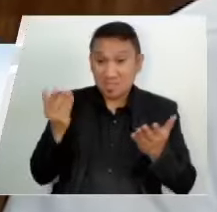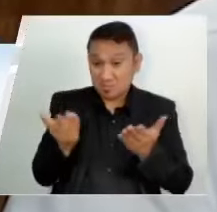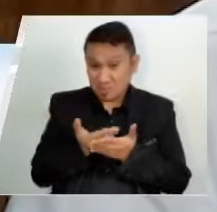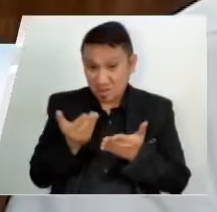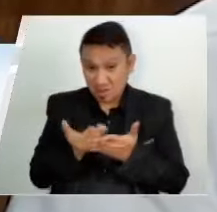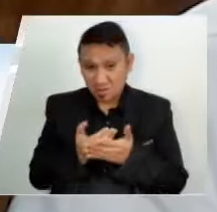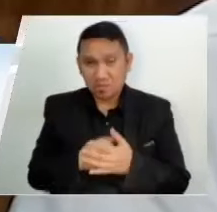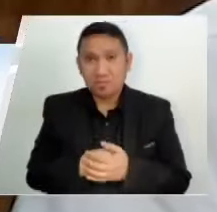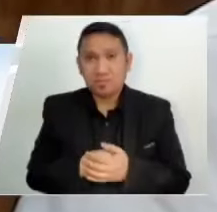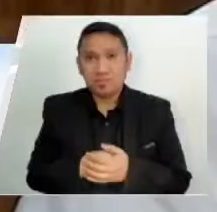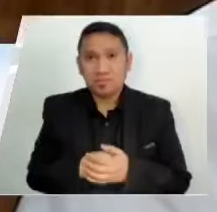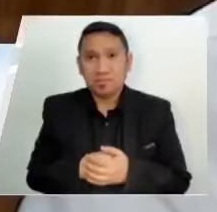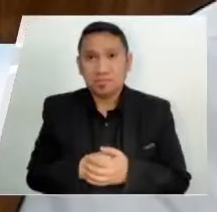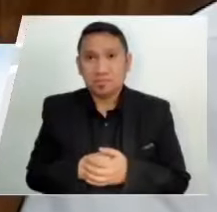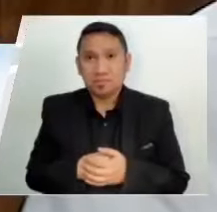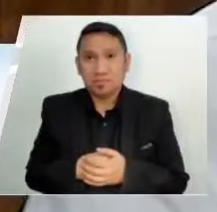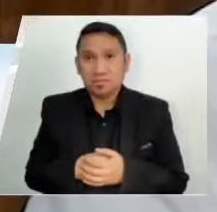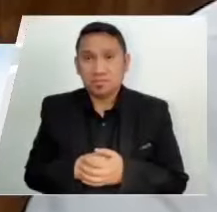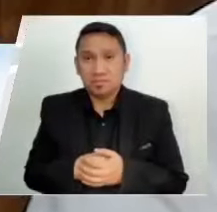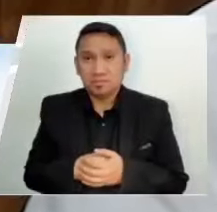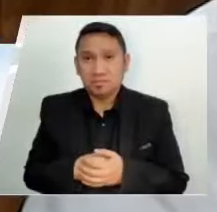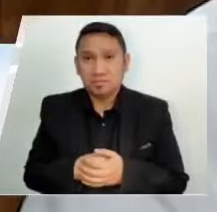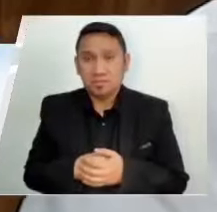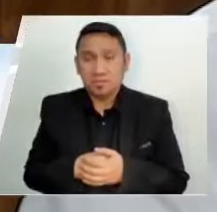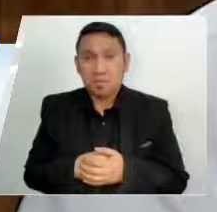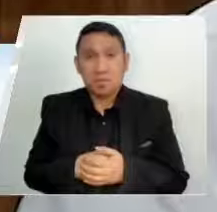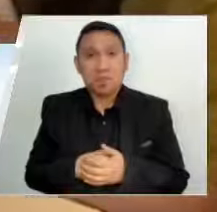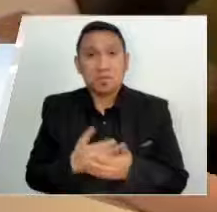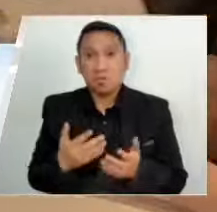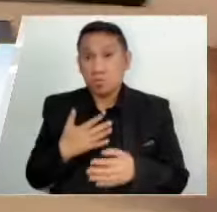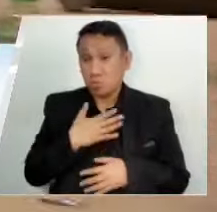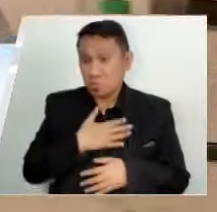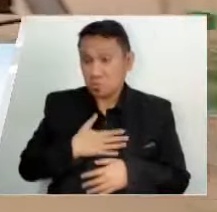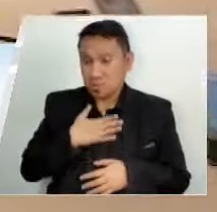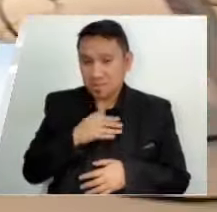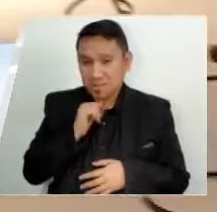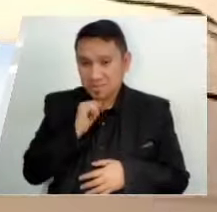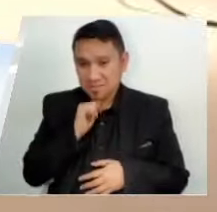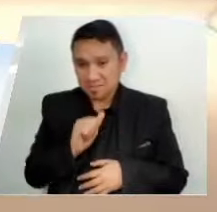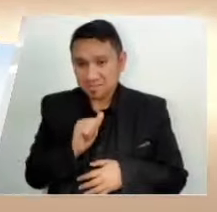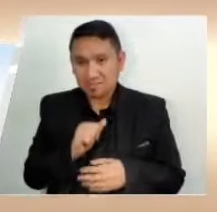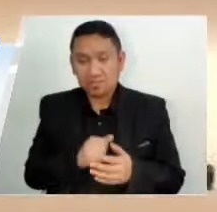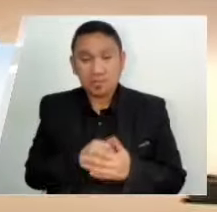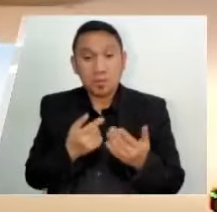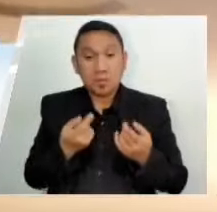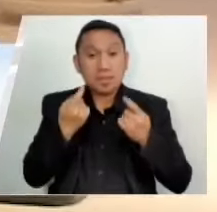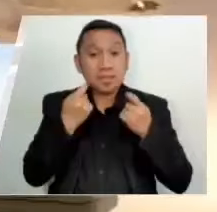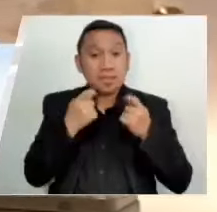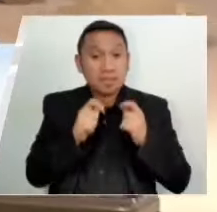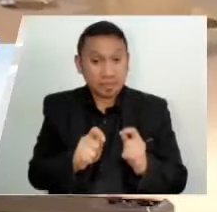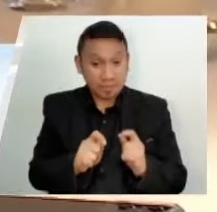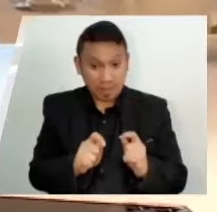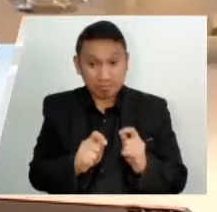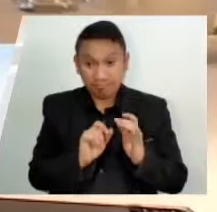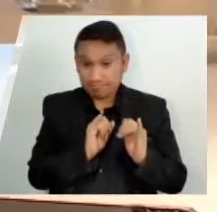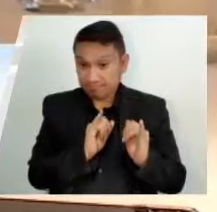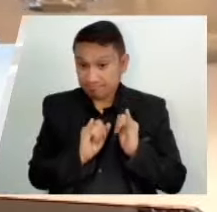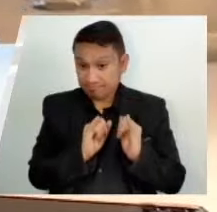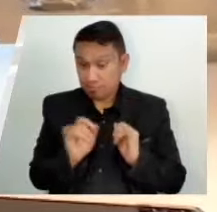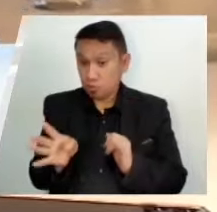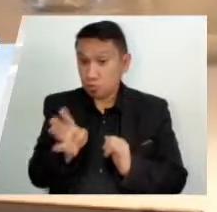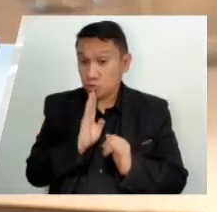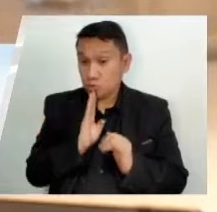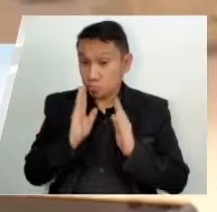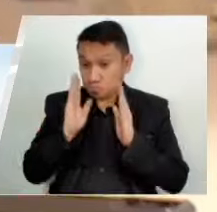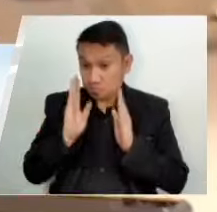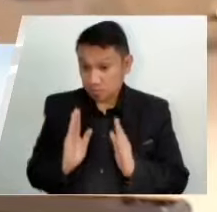ating po ilang sa mga senador, eh wag naman po sana ganun. Sinusubukan pa naming makuha ang panig ni Speaker Romualdez tungkol